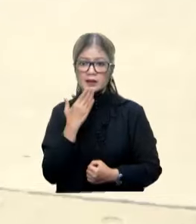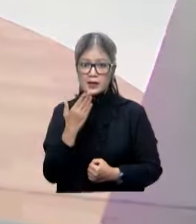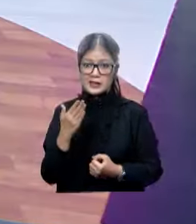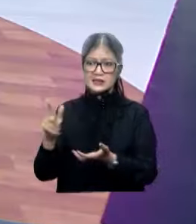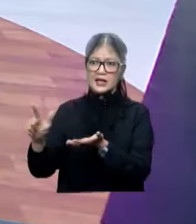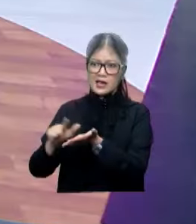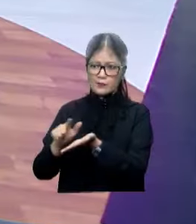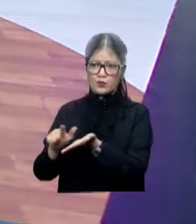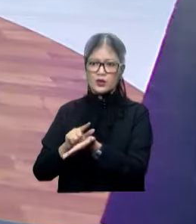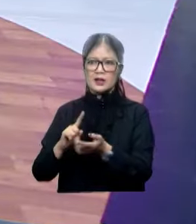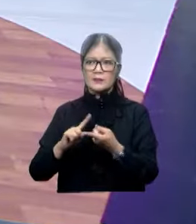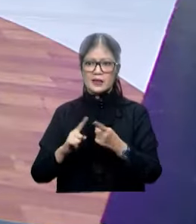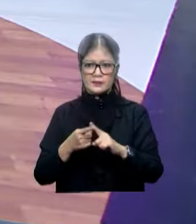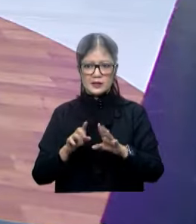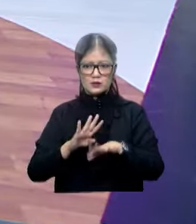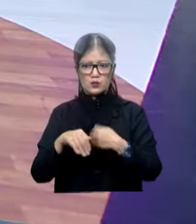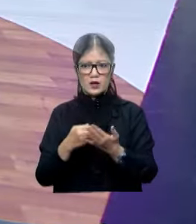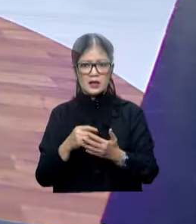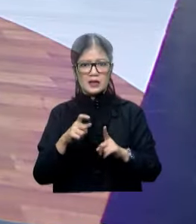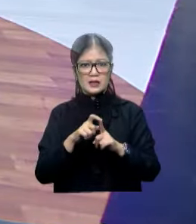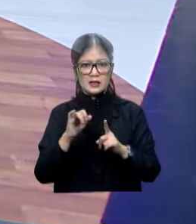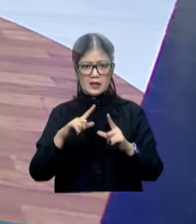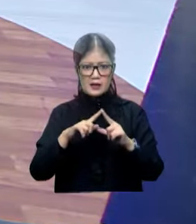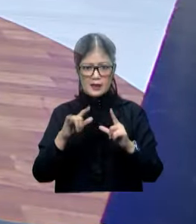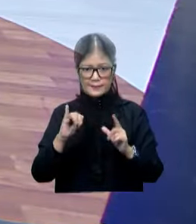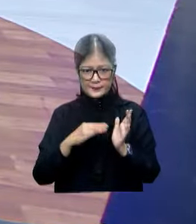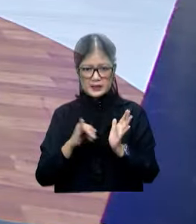laporannya, rekan-rekan. Ada Dilami Aulia di Cipali dan juga rekan